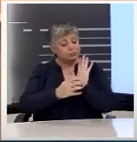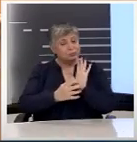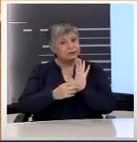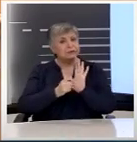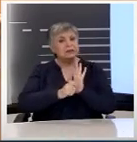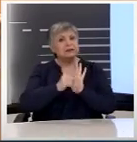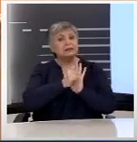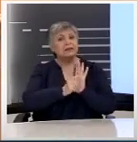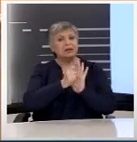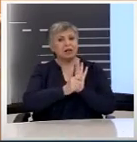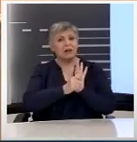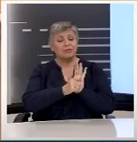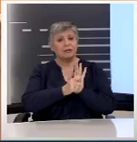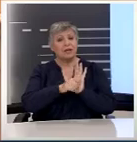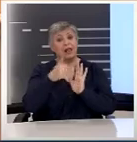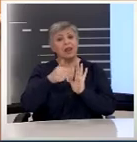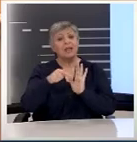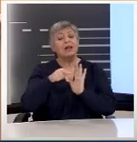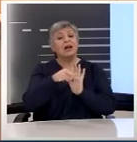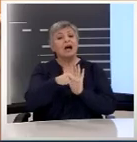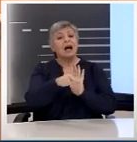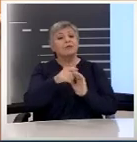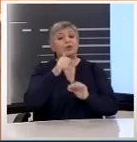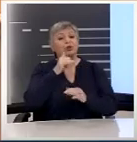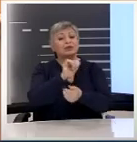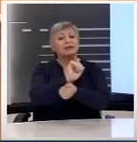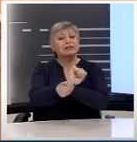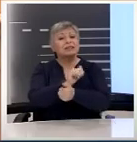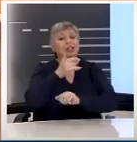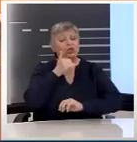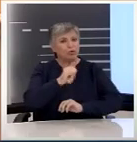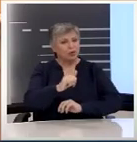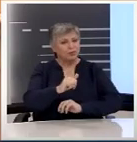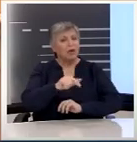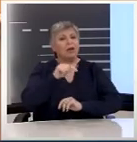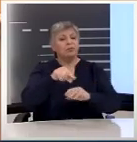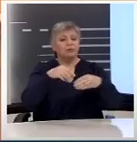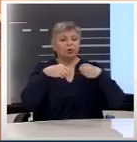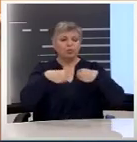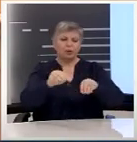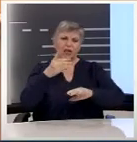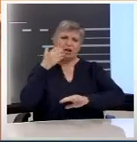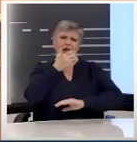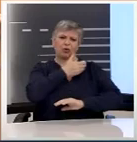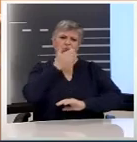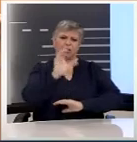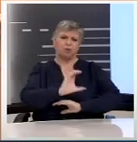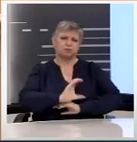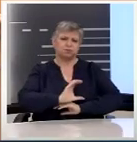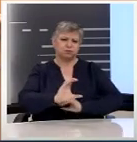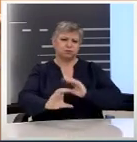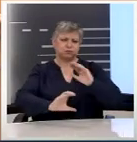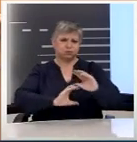τη μήνυση του ισοβήτη, ο οποίος κρατείται για εμπόριο μεγάλης ποσότητας ναρκωτικών, για τα